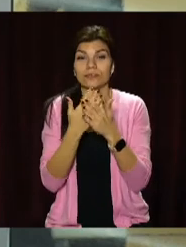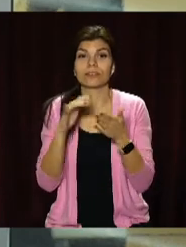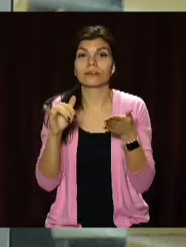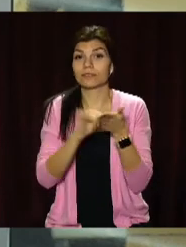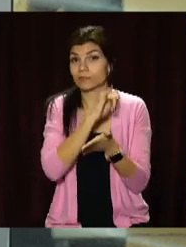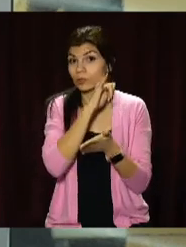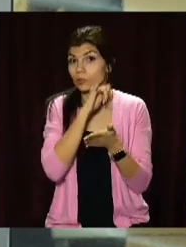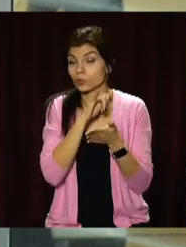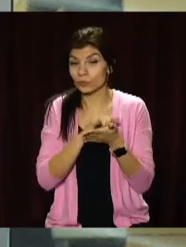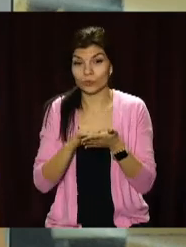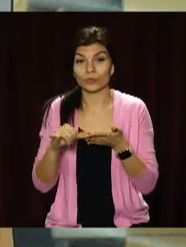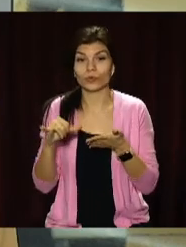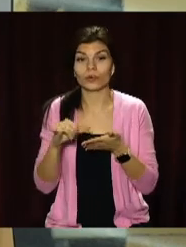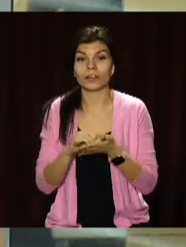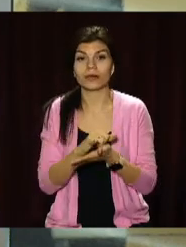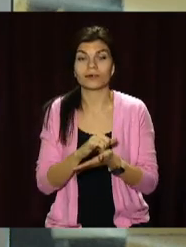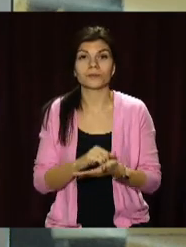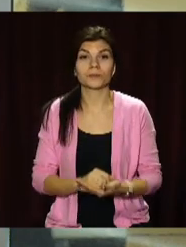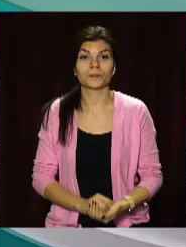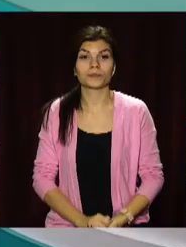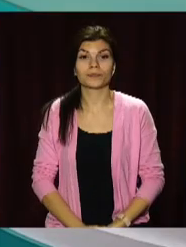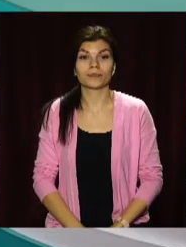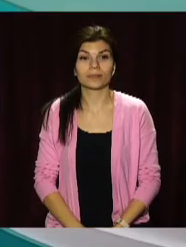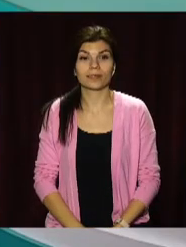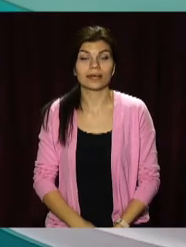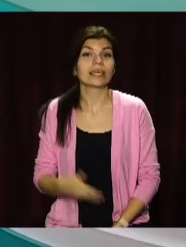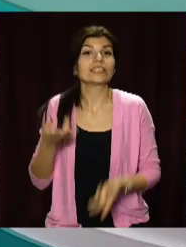соціальних мережах та на нашому YouTube-каналі.